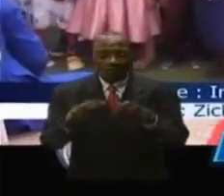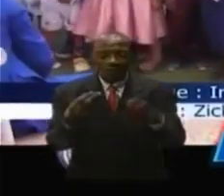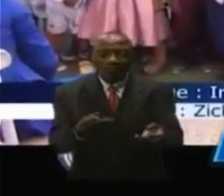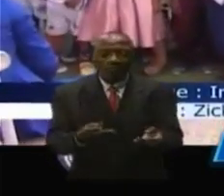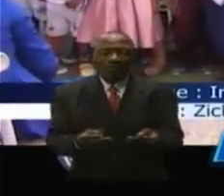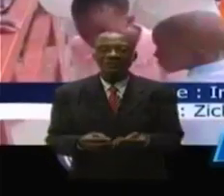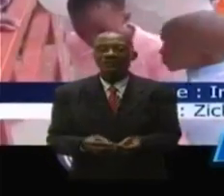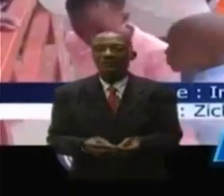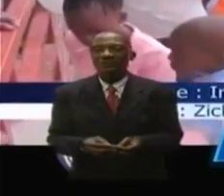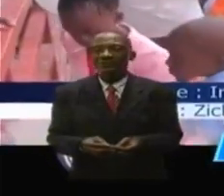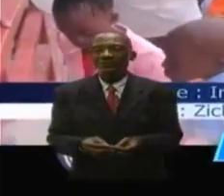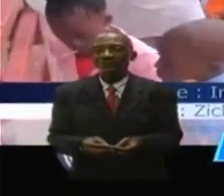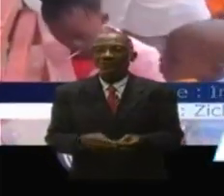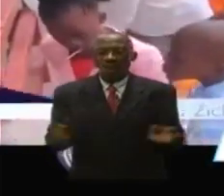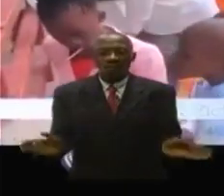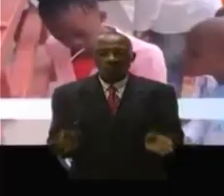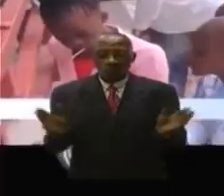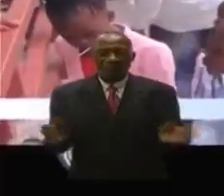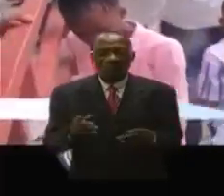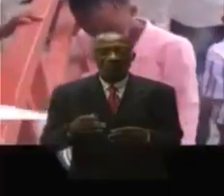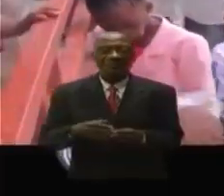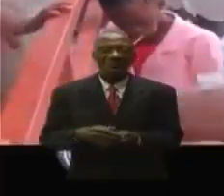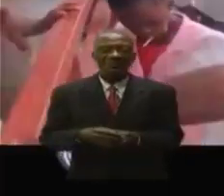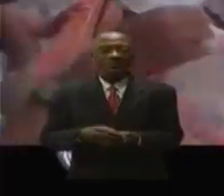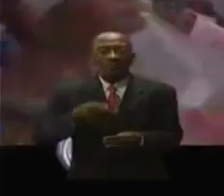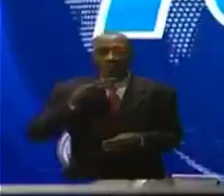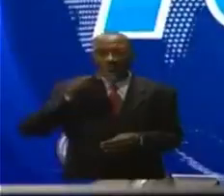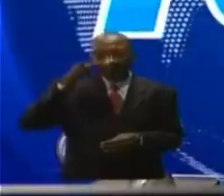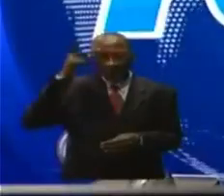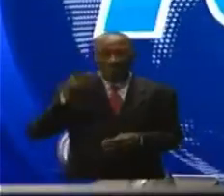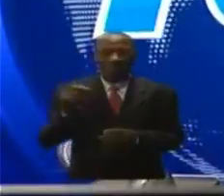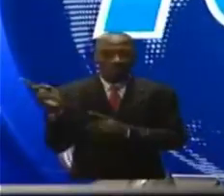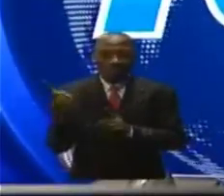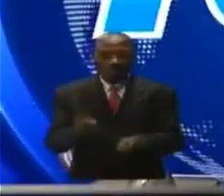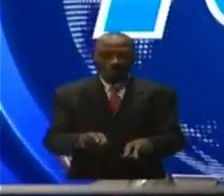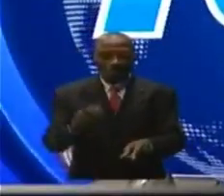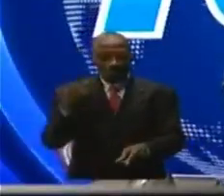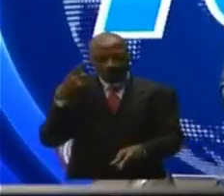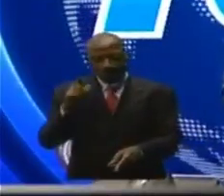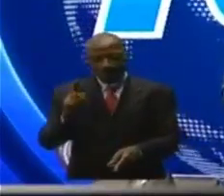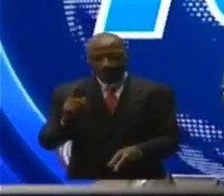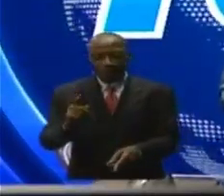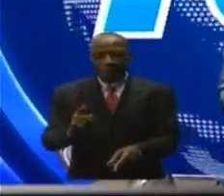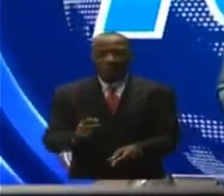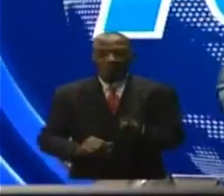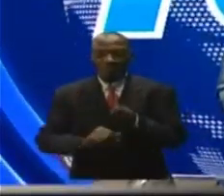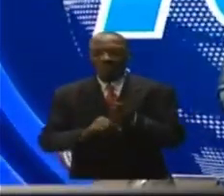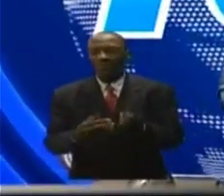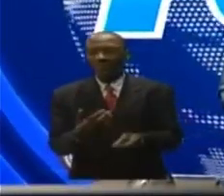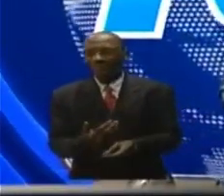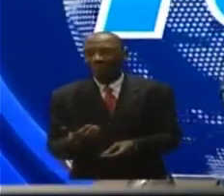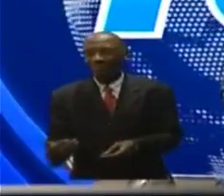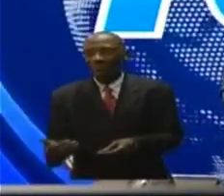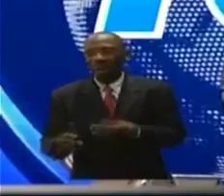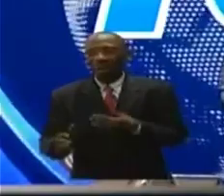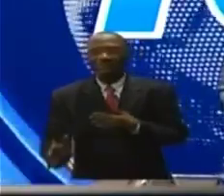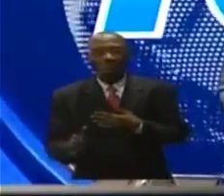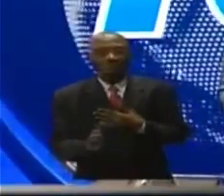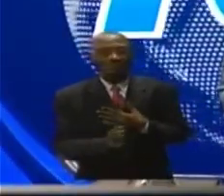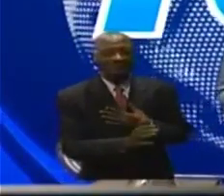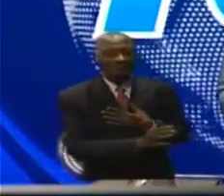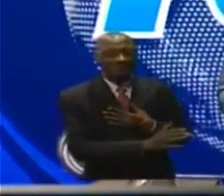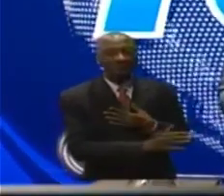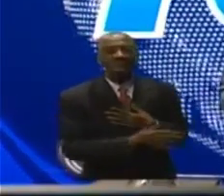les parents pour une éducation de qualité de vos enfants. Faisons un tour à Bogota en Colombie.